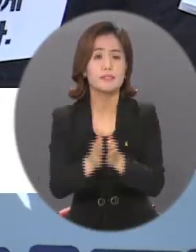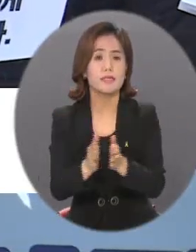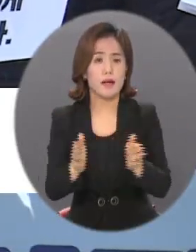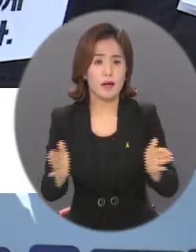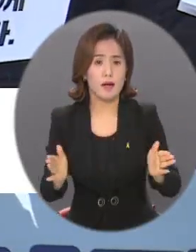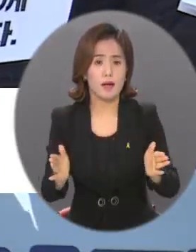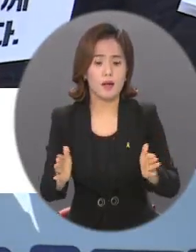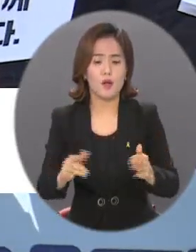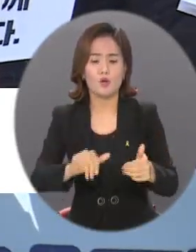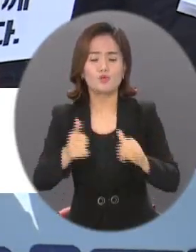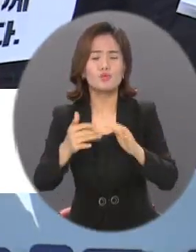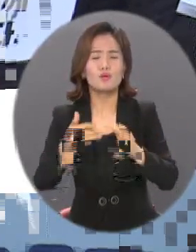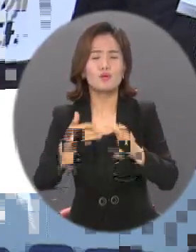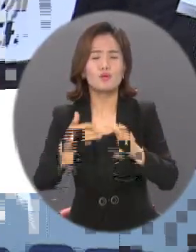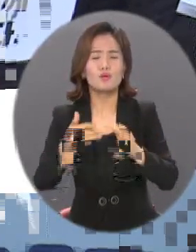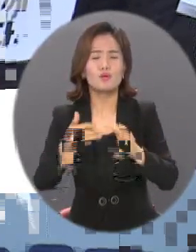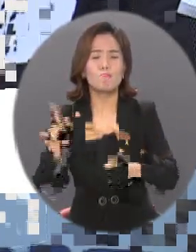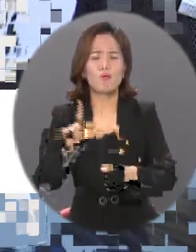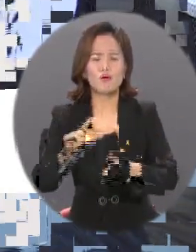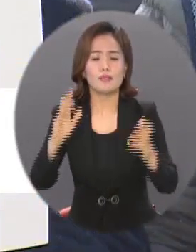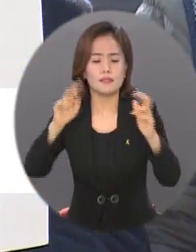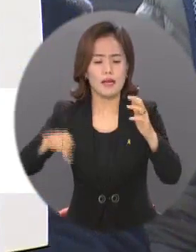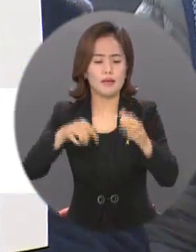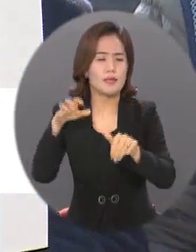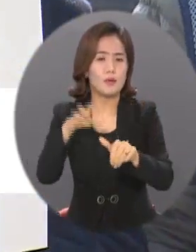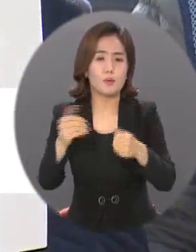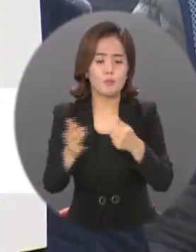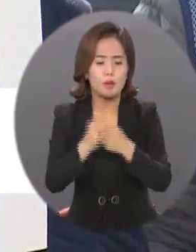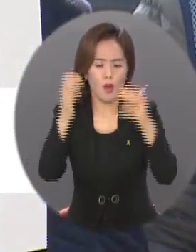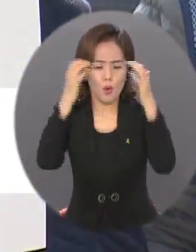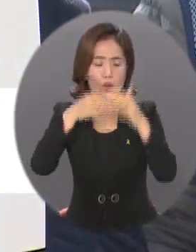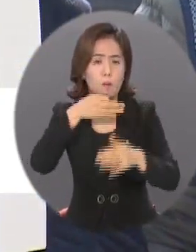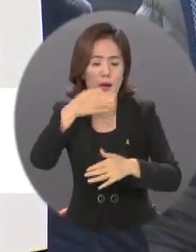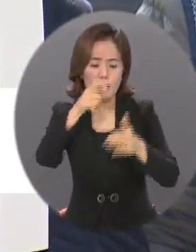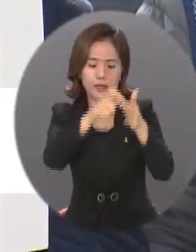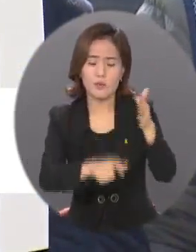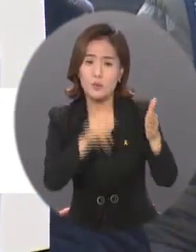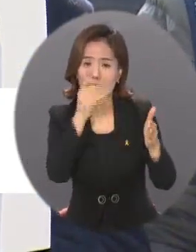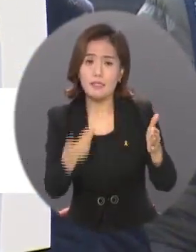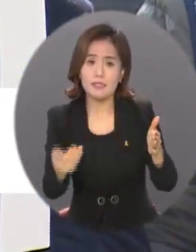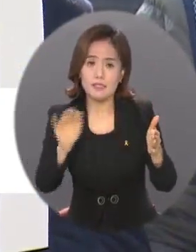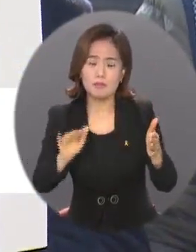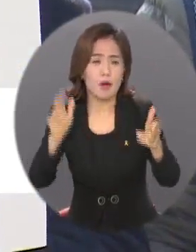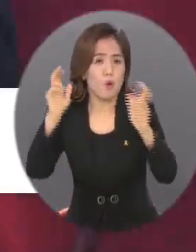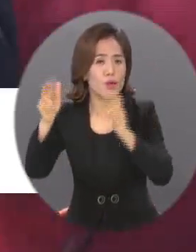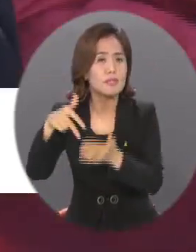갖고 고인이 숨지기 내 괴롭힘으로 고통을 호소한 기록이 있지만